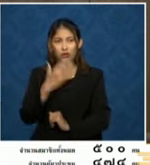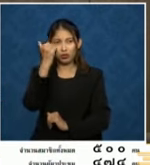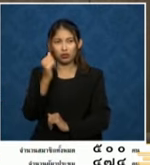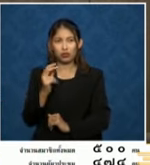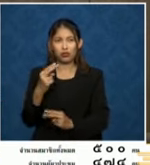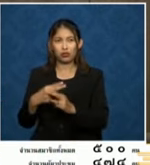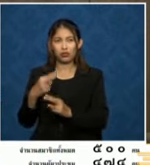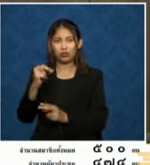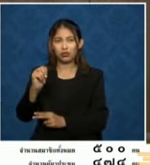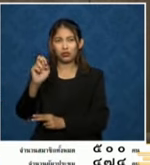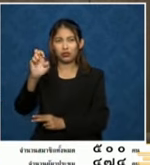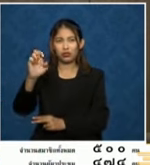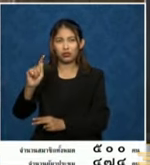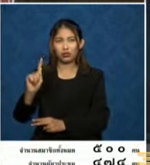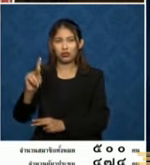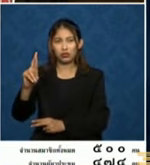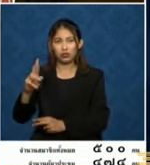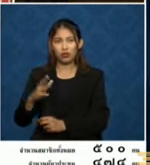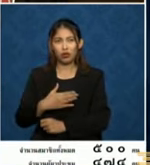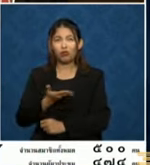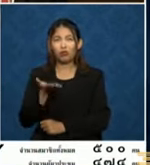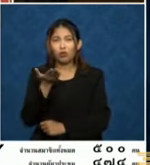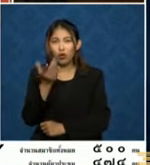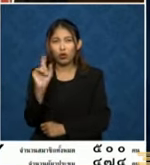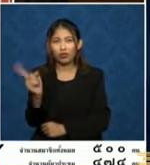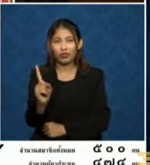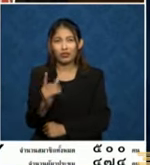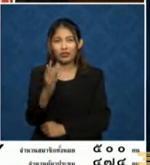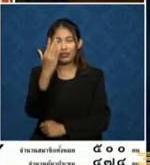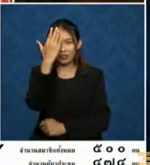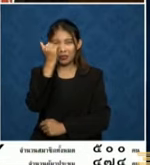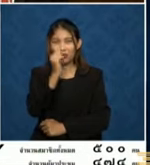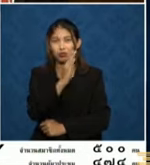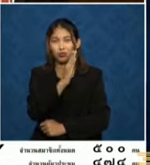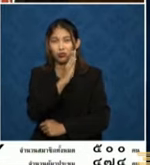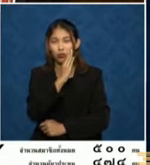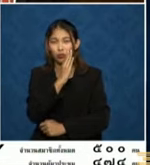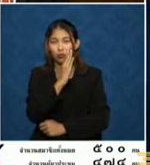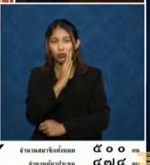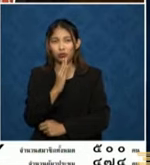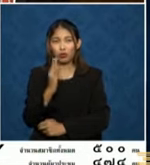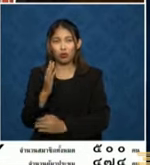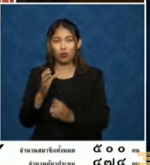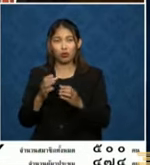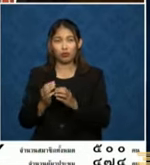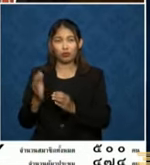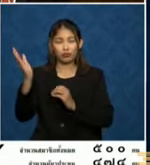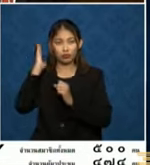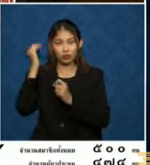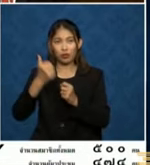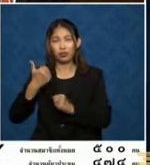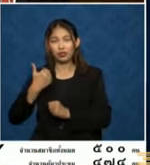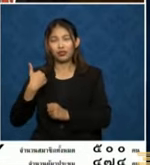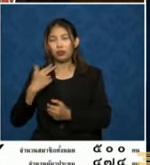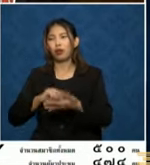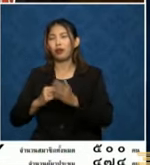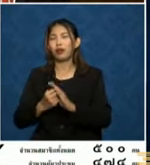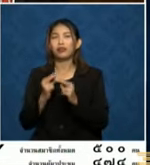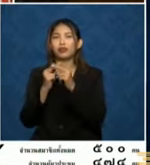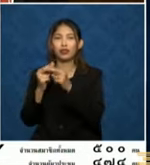ครับผมก็รู้จักกันดีครับ ท่านชัยวัฒนาขออนุญาตนะครับเดี๋ยวถ้าท่านนิกรหรือว่าทางชาติไทยพัฒนาจะชี้แจงก็เดี๋ยวให้เขาเองก็ได้